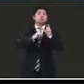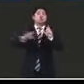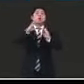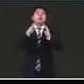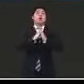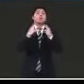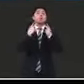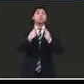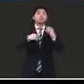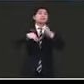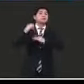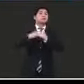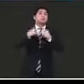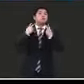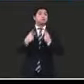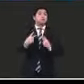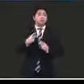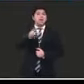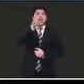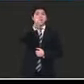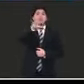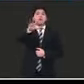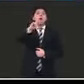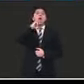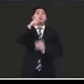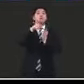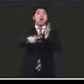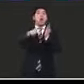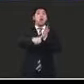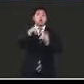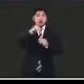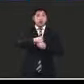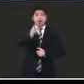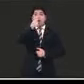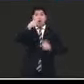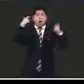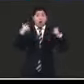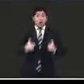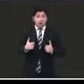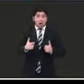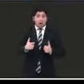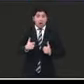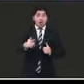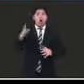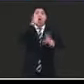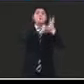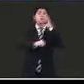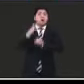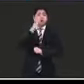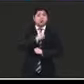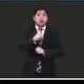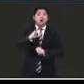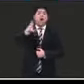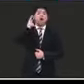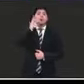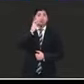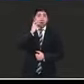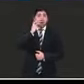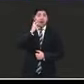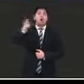konutlarımızın inşasına 25 Ekim'de Ankara Afyon Amasya